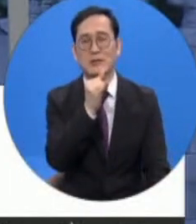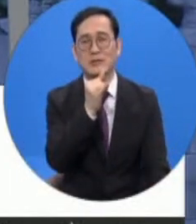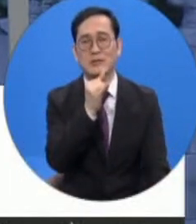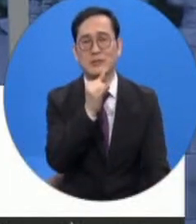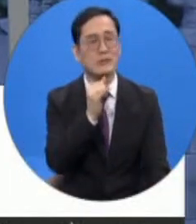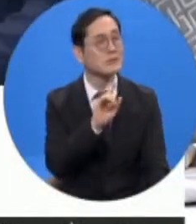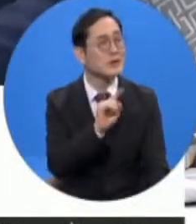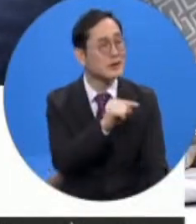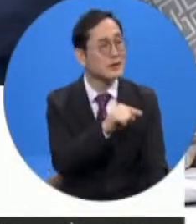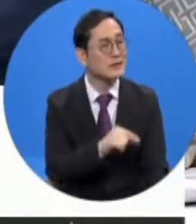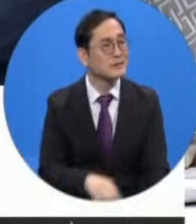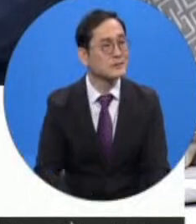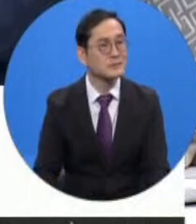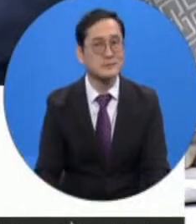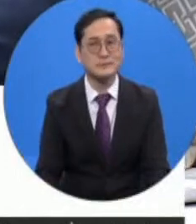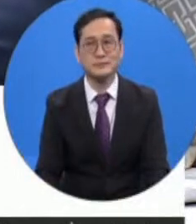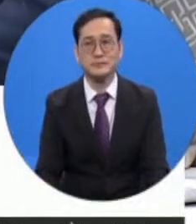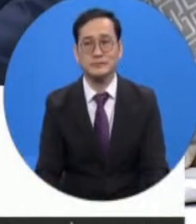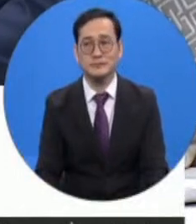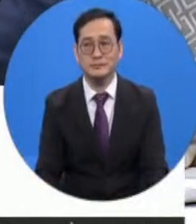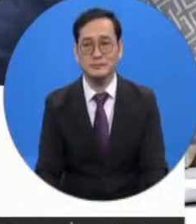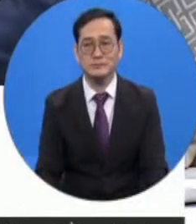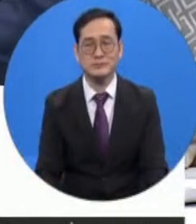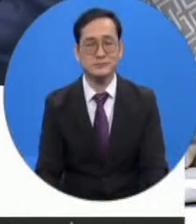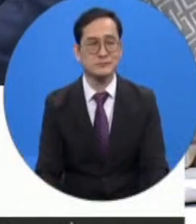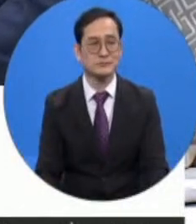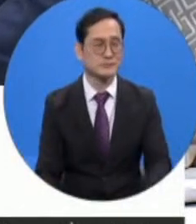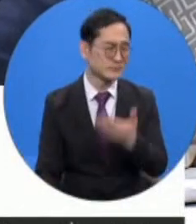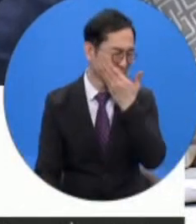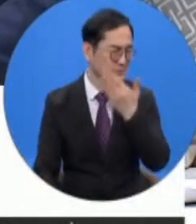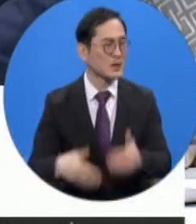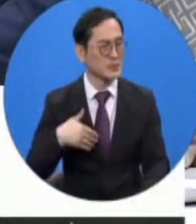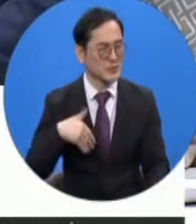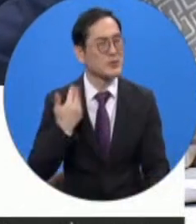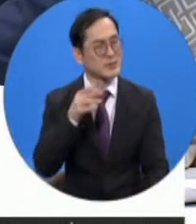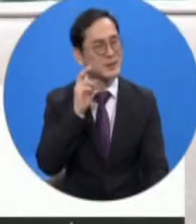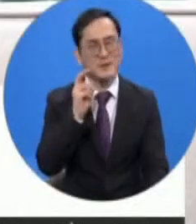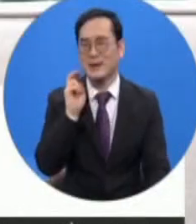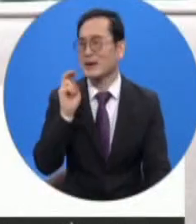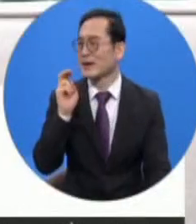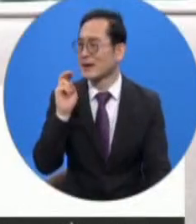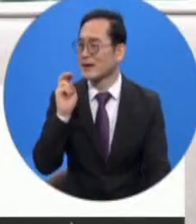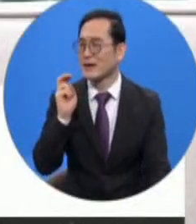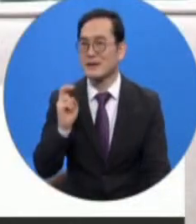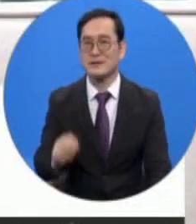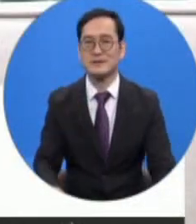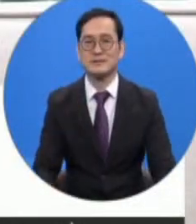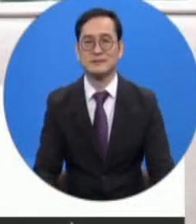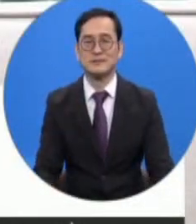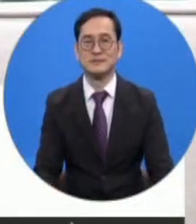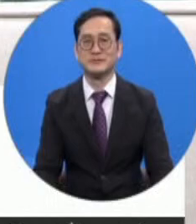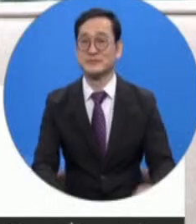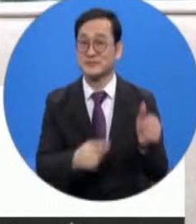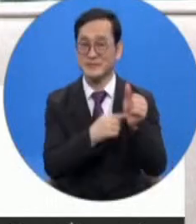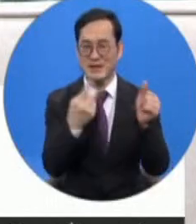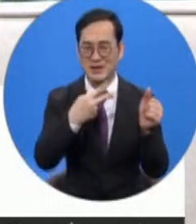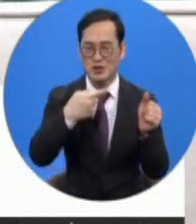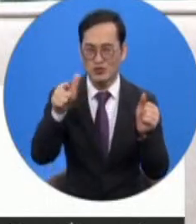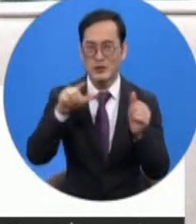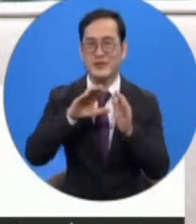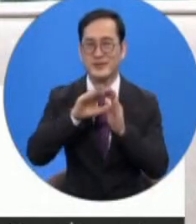아마 뭐 몰랐다고 봐야 되겠죠. 예. 왜냐하면 이제 이재명 후보가 2006년도쯤인가요? 뭐 자서전에도